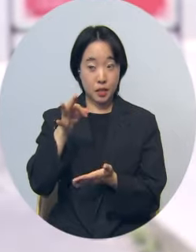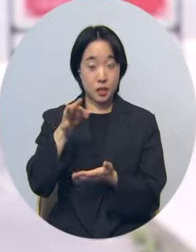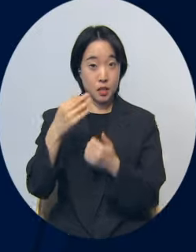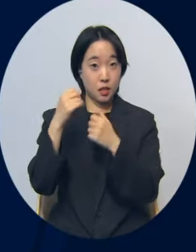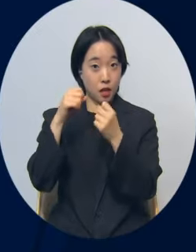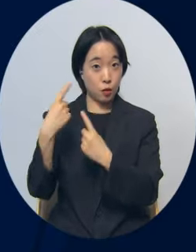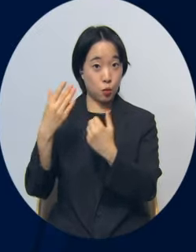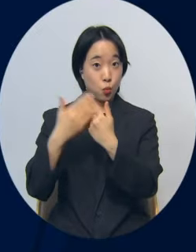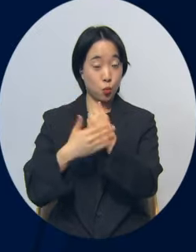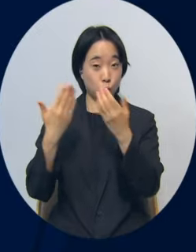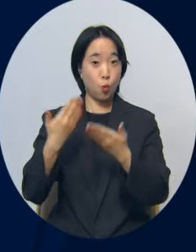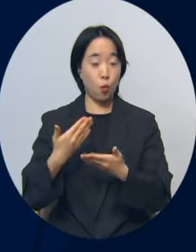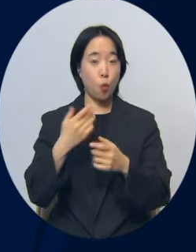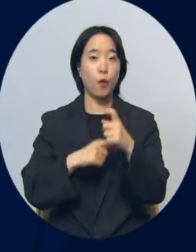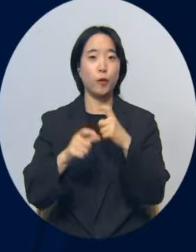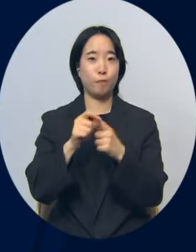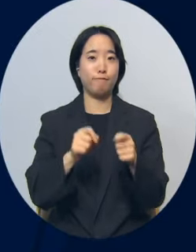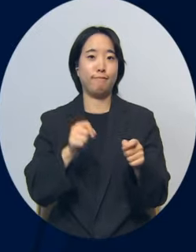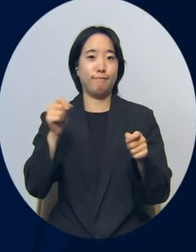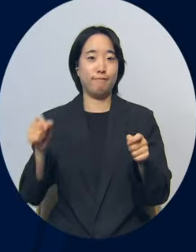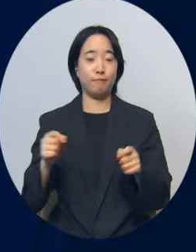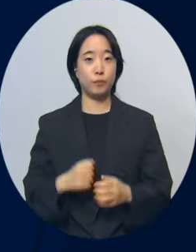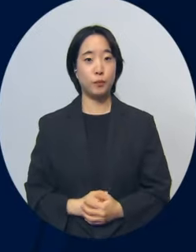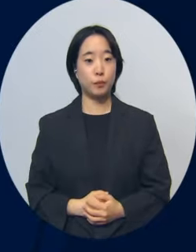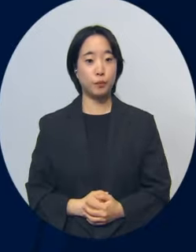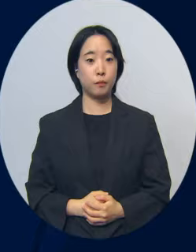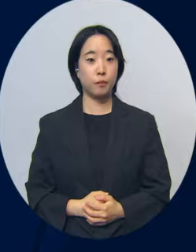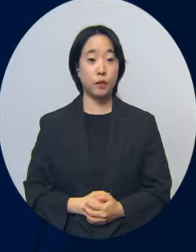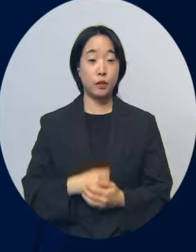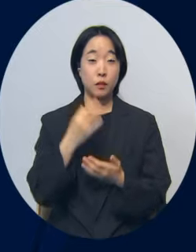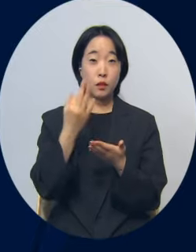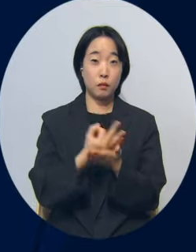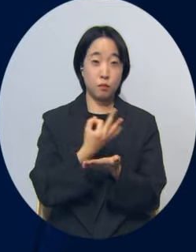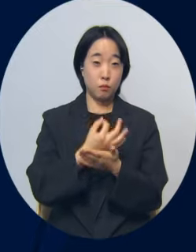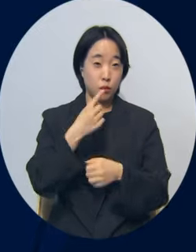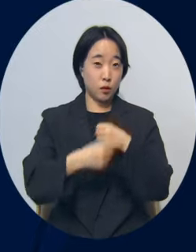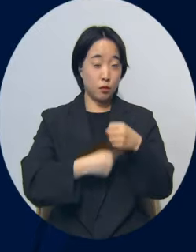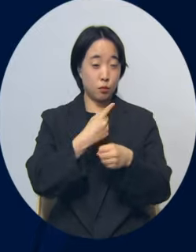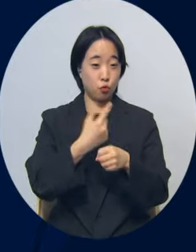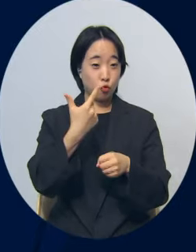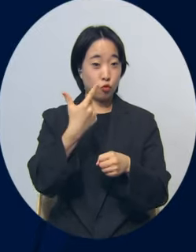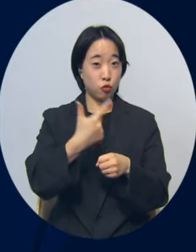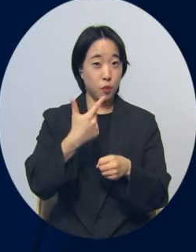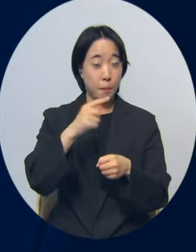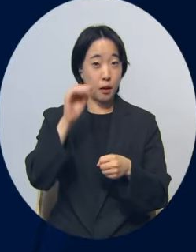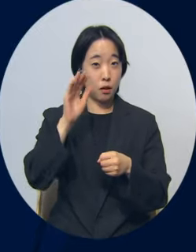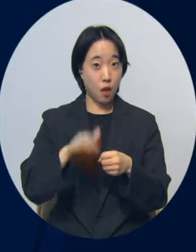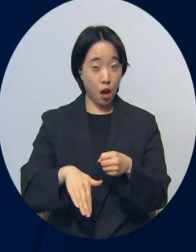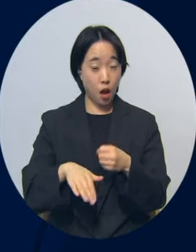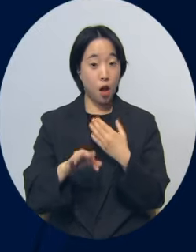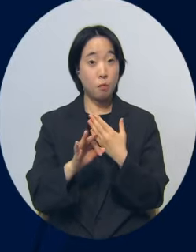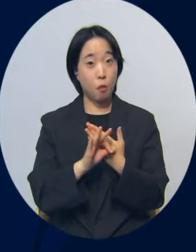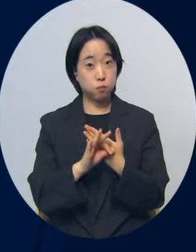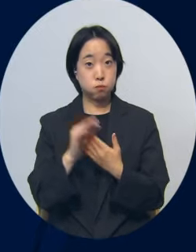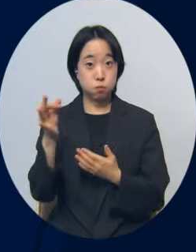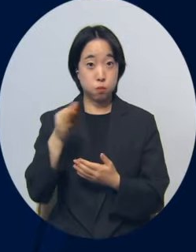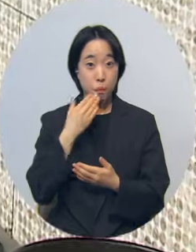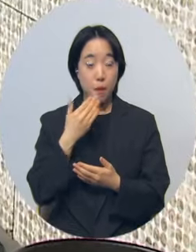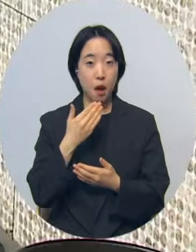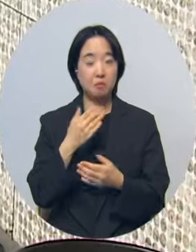확대합니다. 전기료 지원 대상자는 기존 연매출 6천만 원 이하였는데 1억 400만 원 미만 업체까지